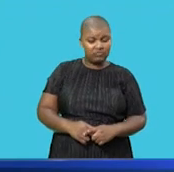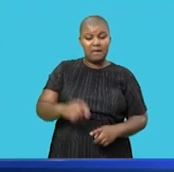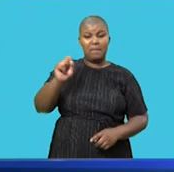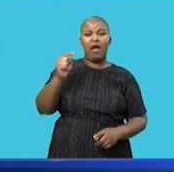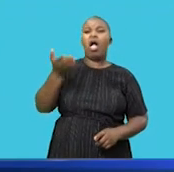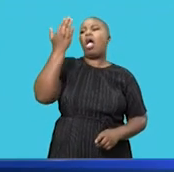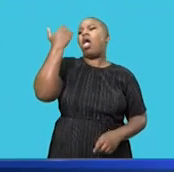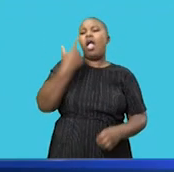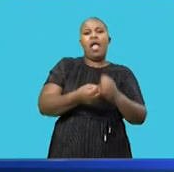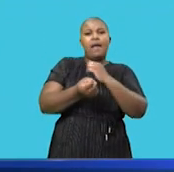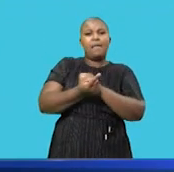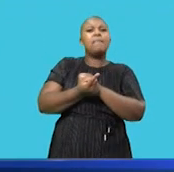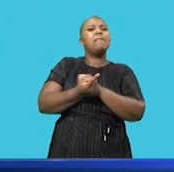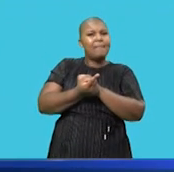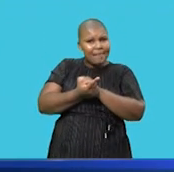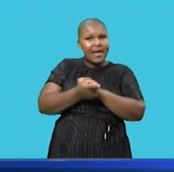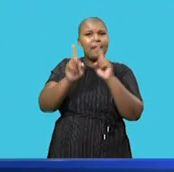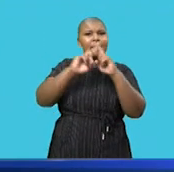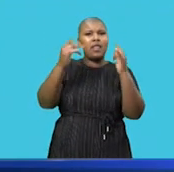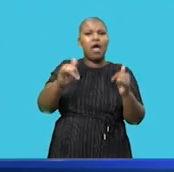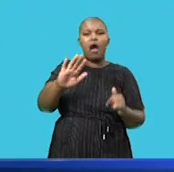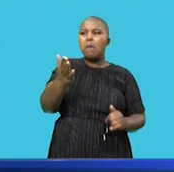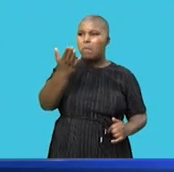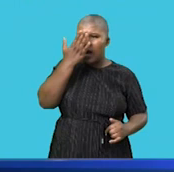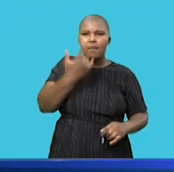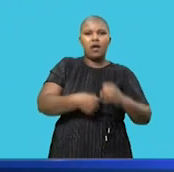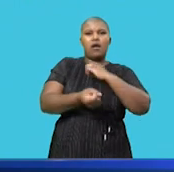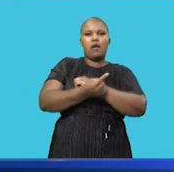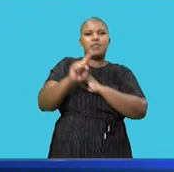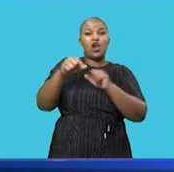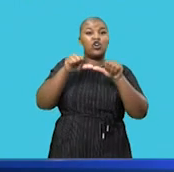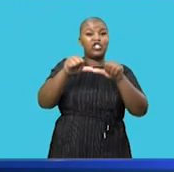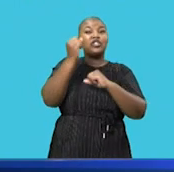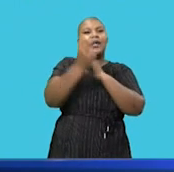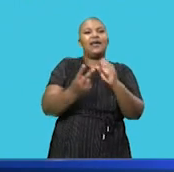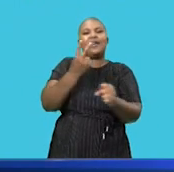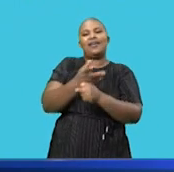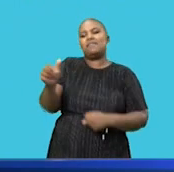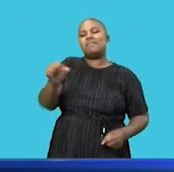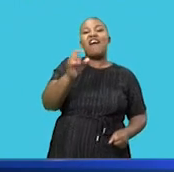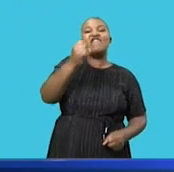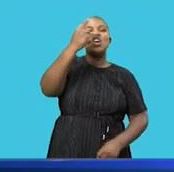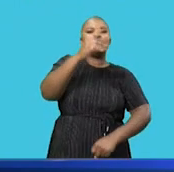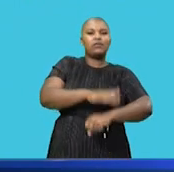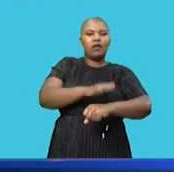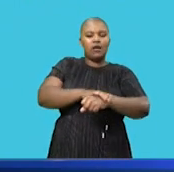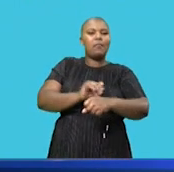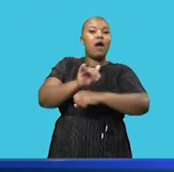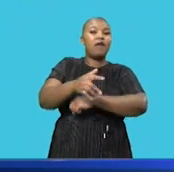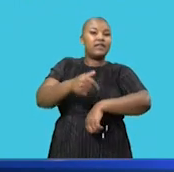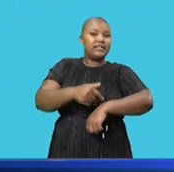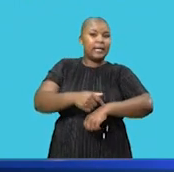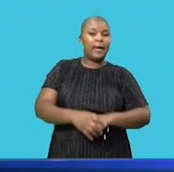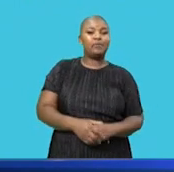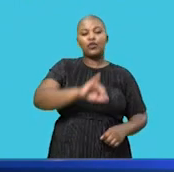boithabiso, dikgwebo, Lefapha la Bohahlaudi esitana le ho phahamiseng moruo wa profinsi ka kakaretso. Moedi wa lefapha e leng shopping se boletswe